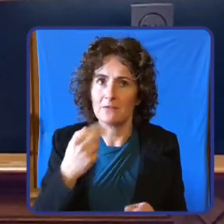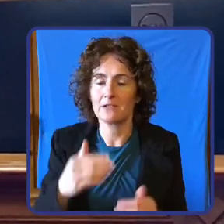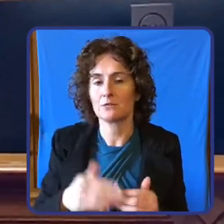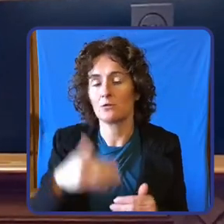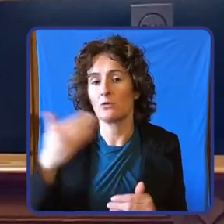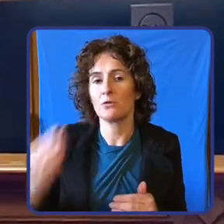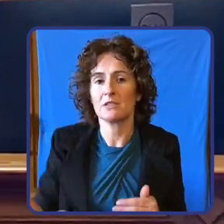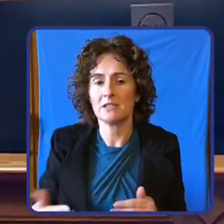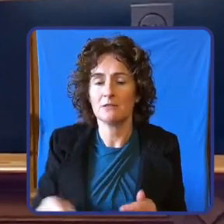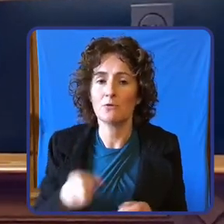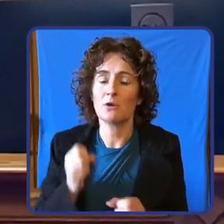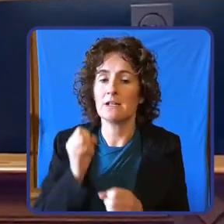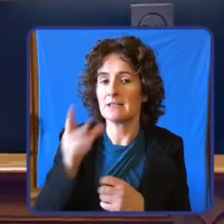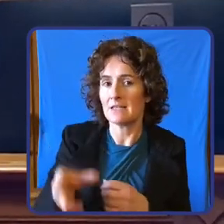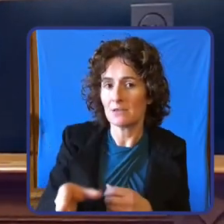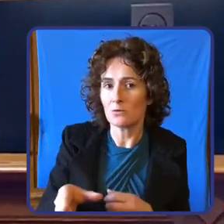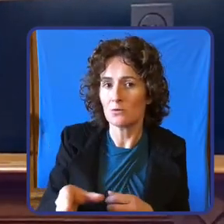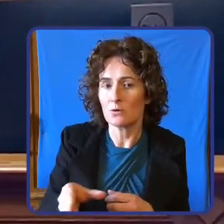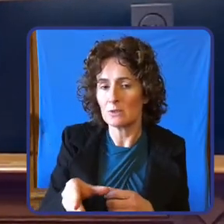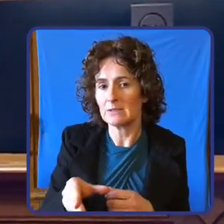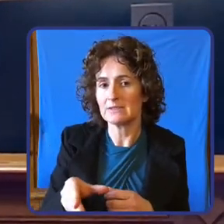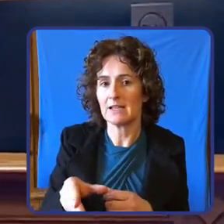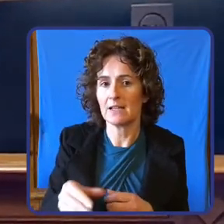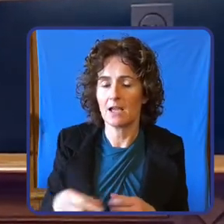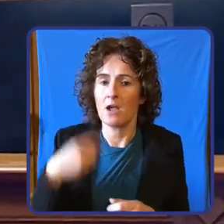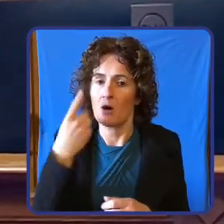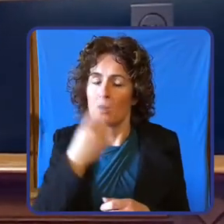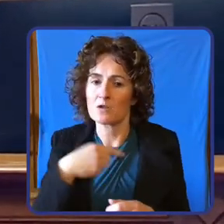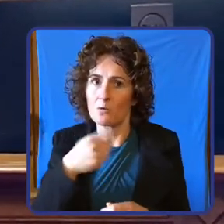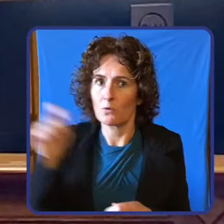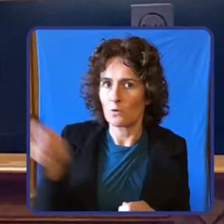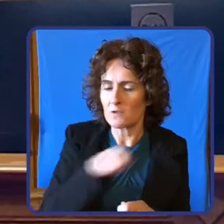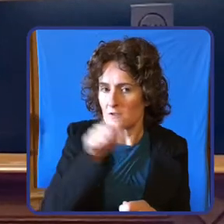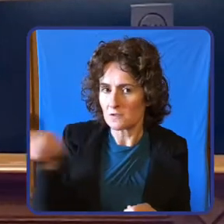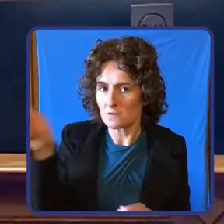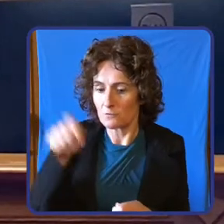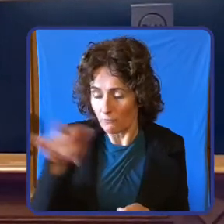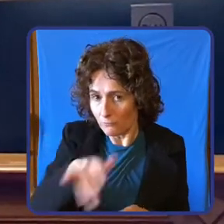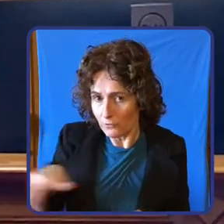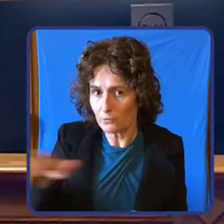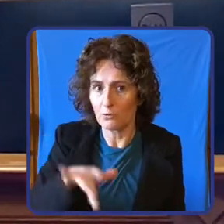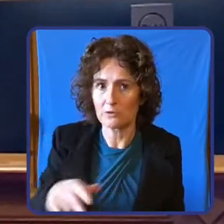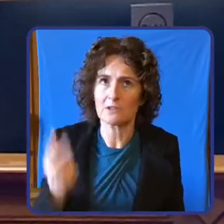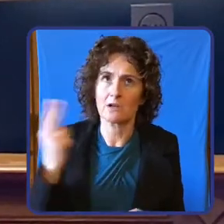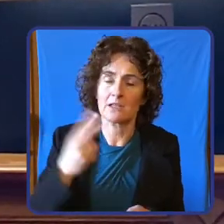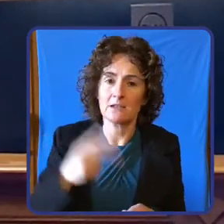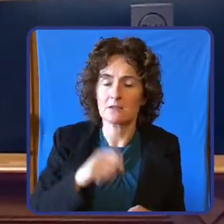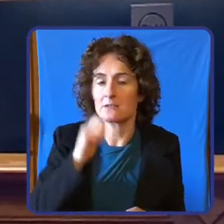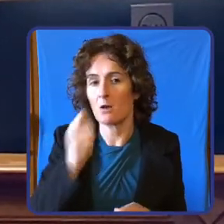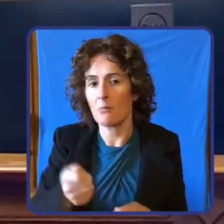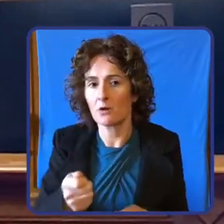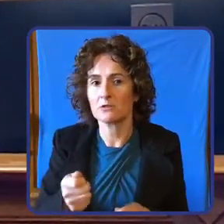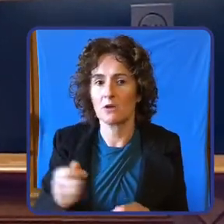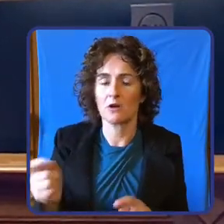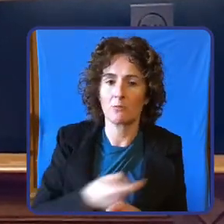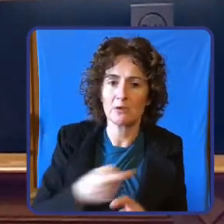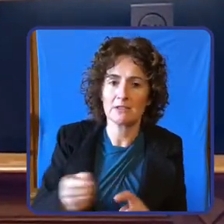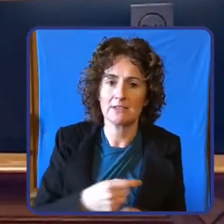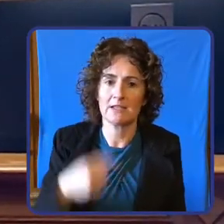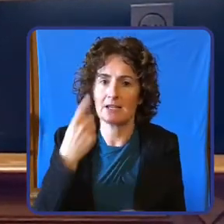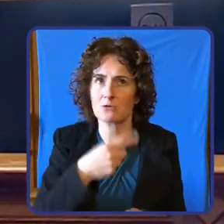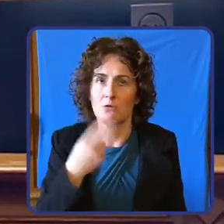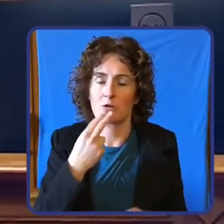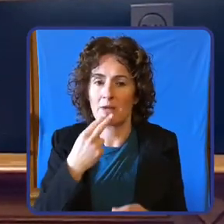magyar hadsereg főparancsnokát terepszemlére titokban az ukrán orosz frontra, ki az a magyar politikus Orbán Viktoron kívül, aki megszavazta